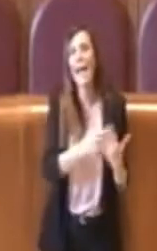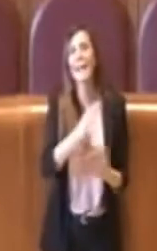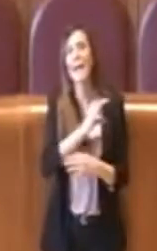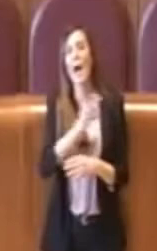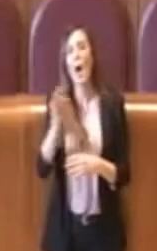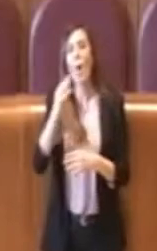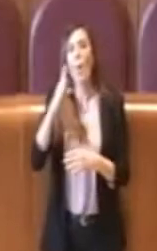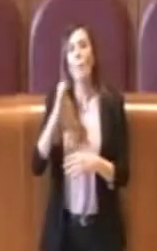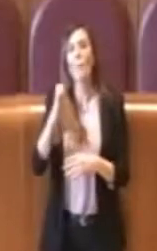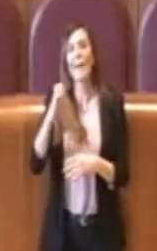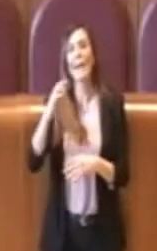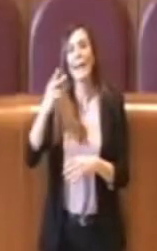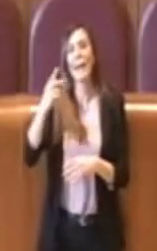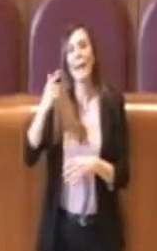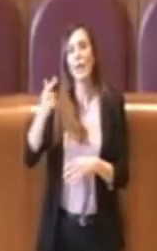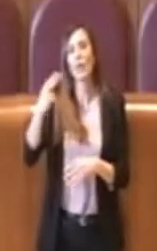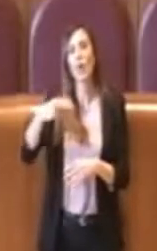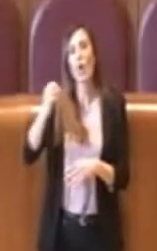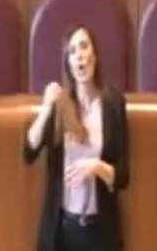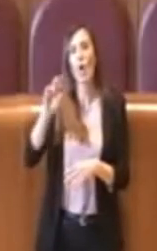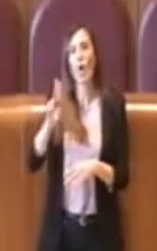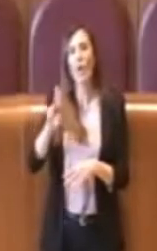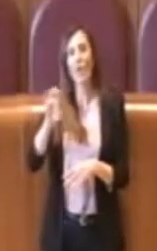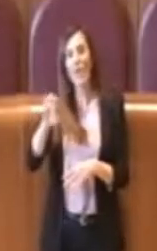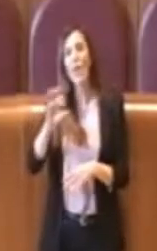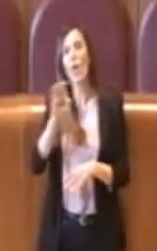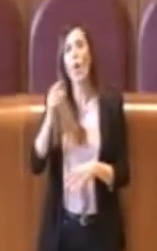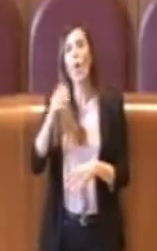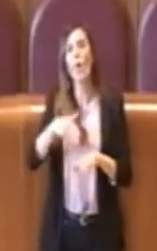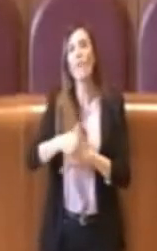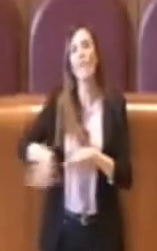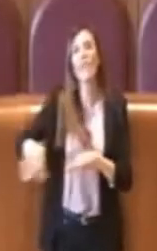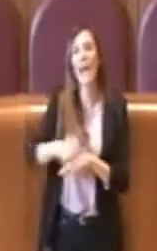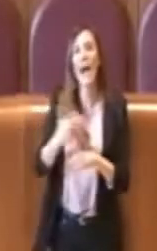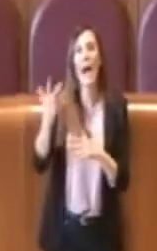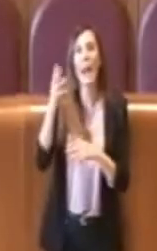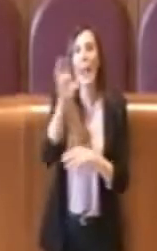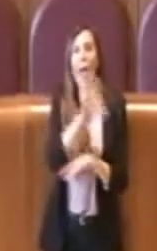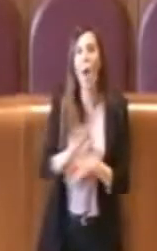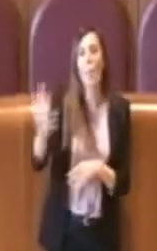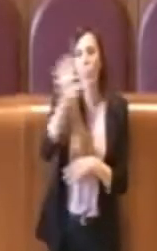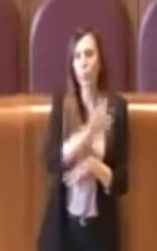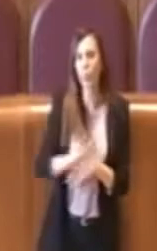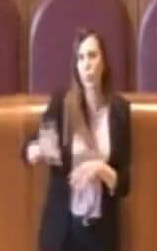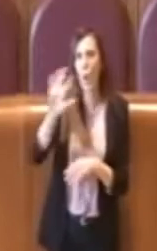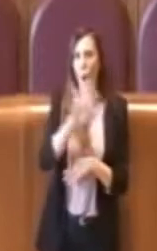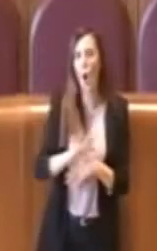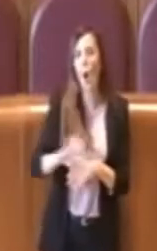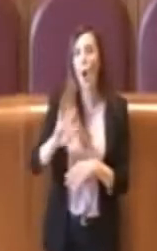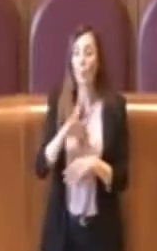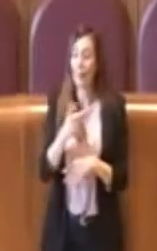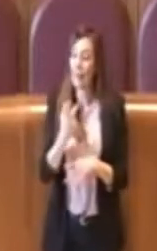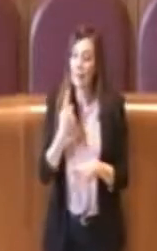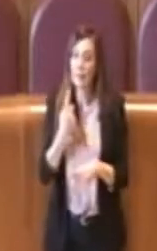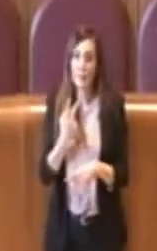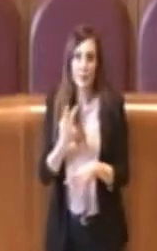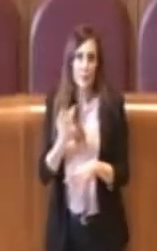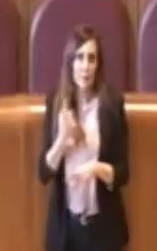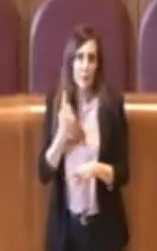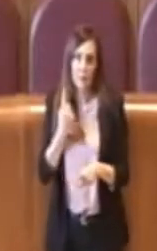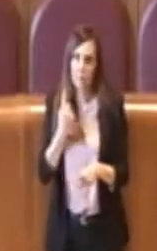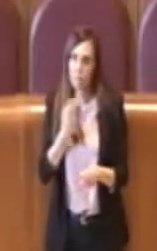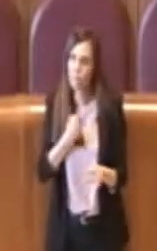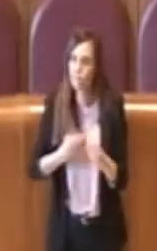anche la stessa Via l'Europa, appunto strade dell'Euro, ripeto, città storica. Dobbiamo trovare una